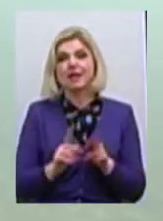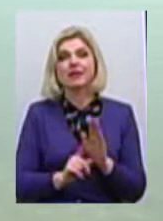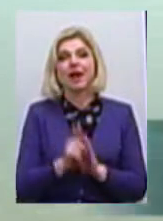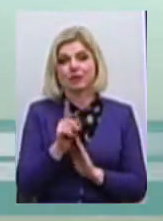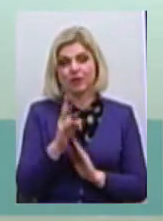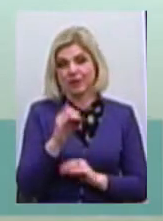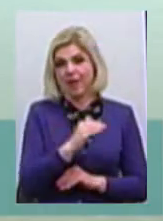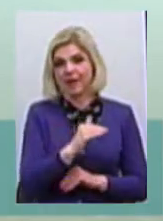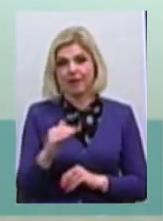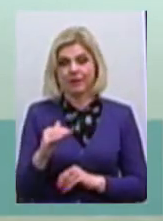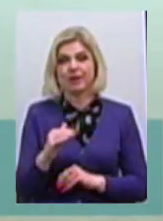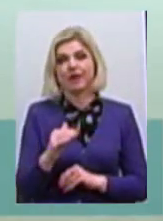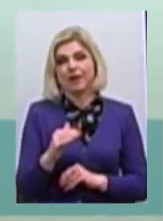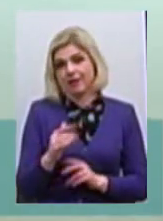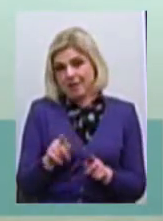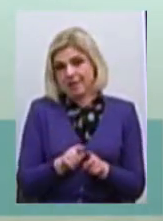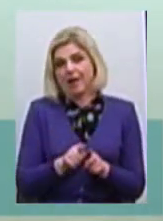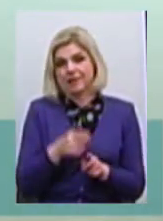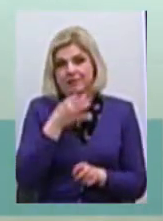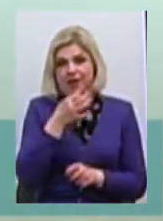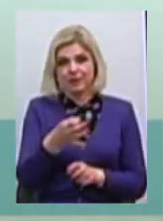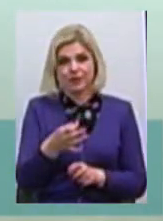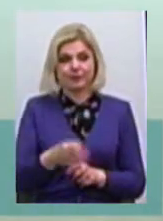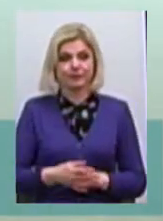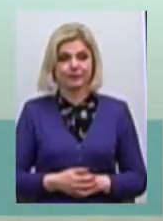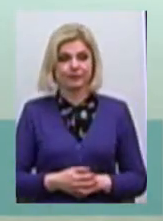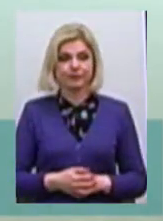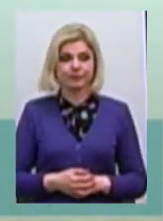рівні, будемо так сказати,